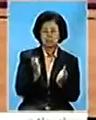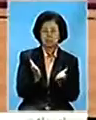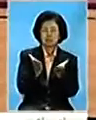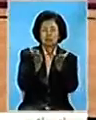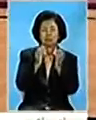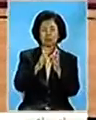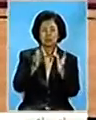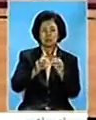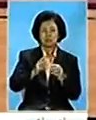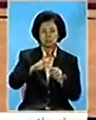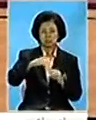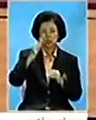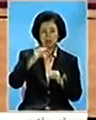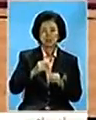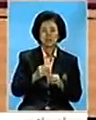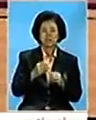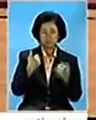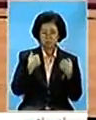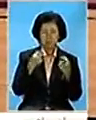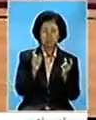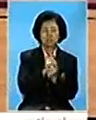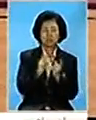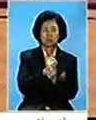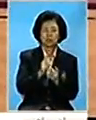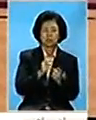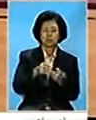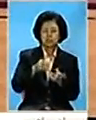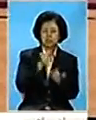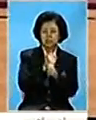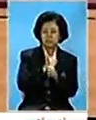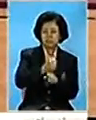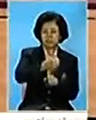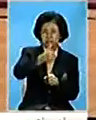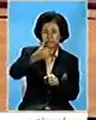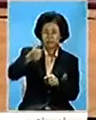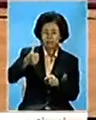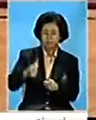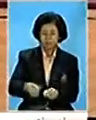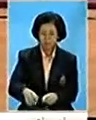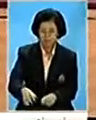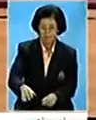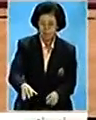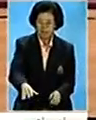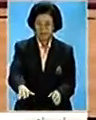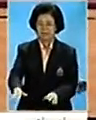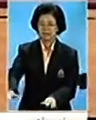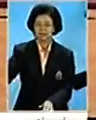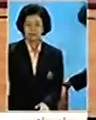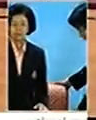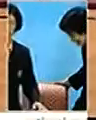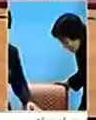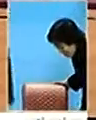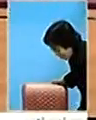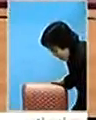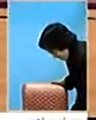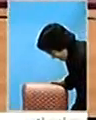ว่านี้นะคะจะได้เกิดสังคมที่แย่งกันทำความดีนะคะไม่ใช่เป็นสังคมที่ปัจจุบันนี้เนี่ยแย่งกันขึ้นข่าวอะ